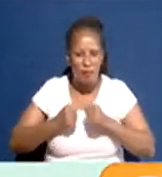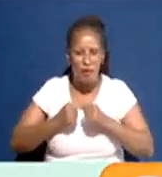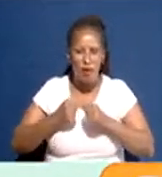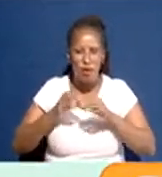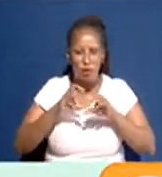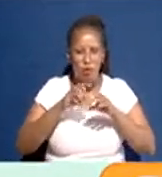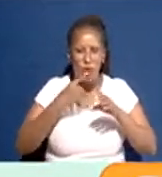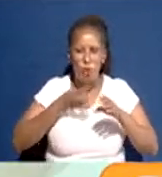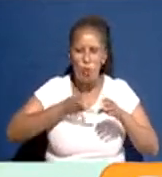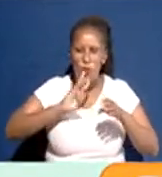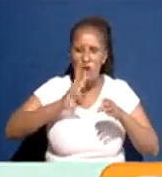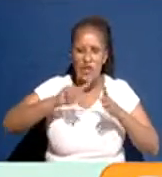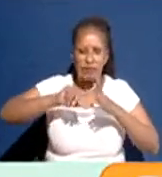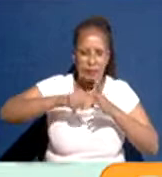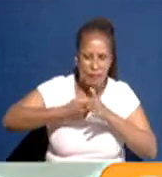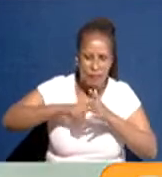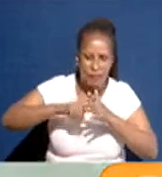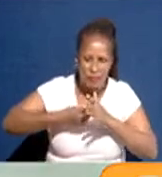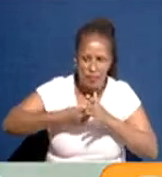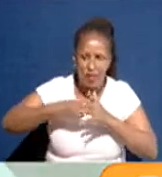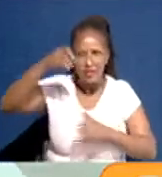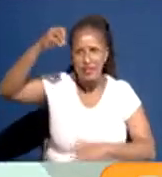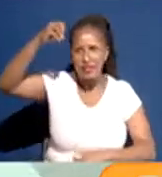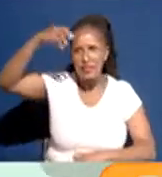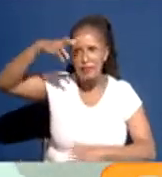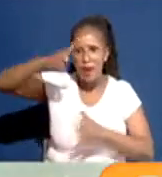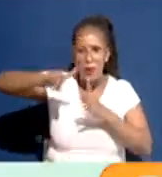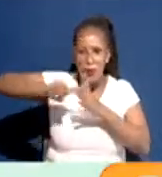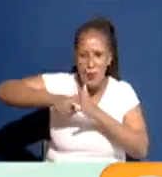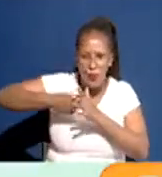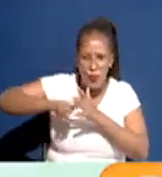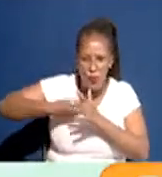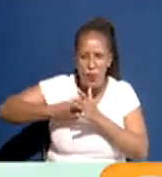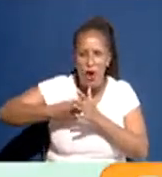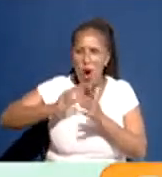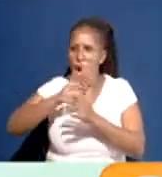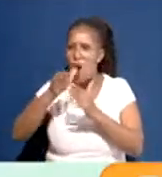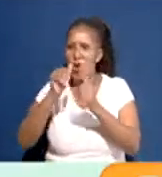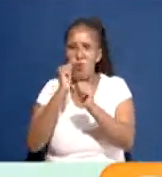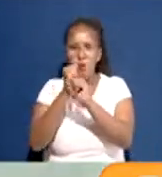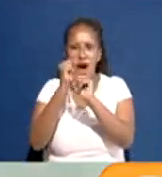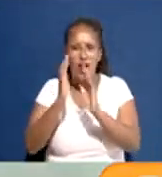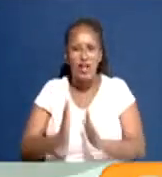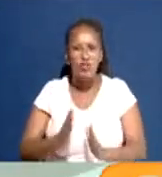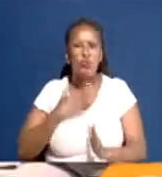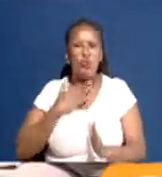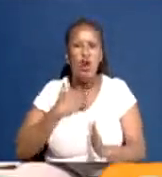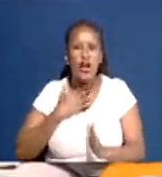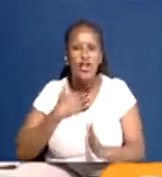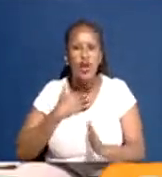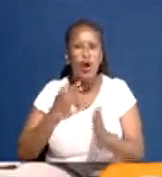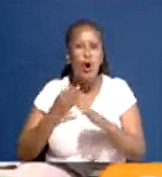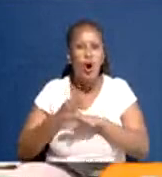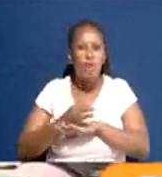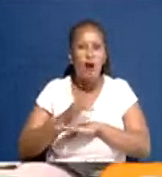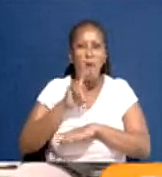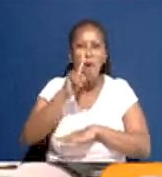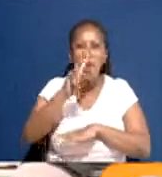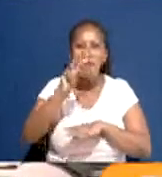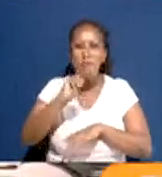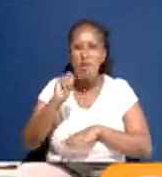ni carpenters, wale masons, wafanyikazi wa mkono, wale wote tunahitaji vijana zaidi ya